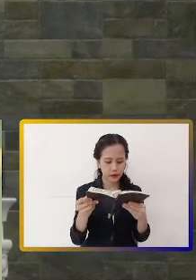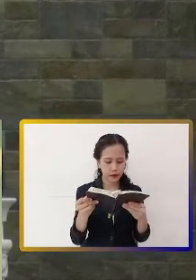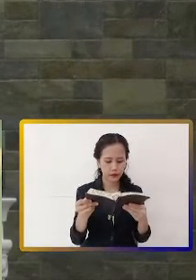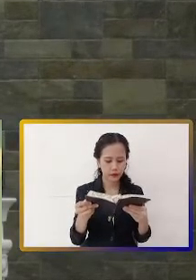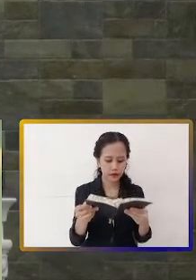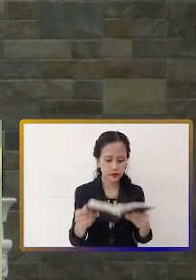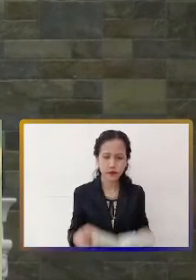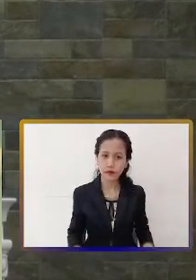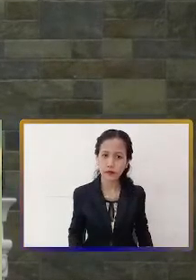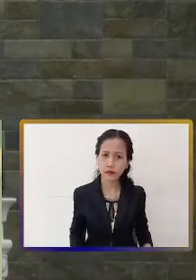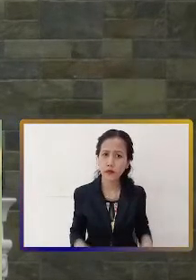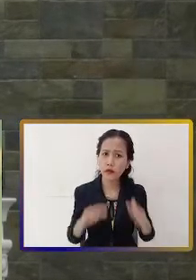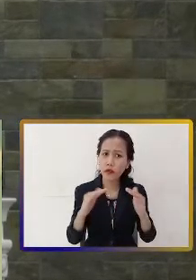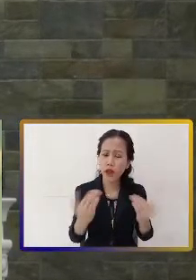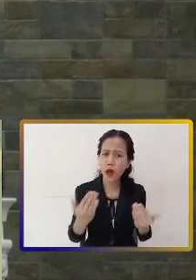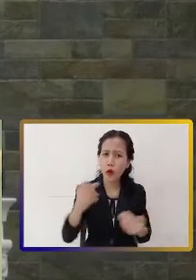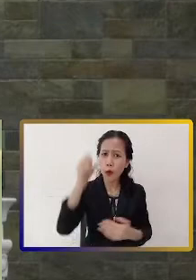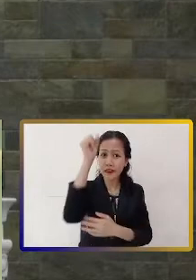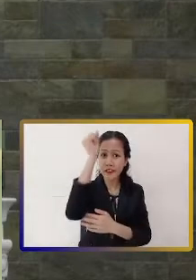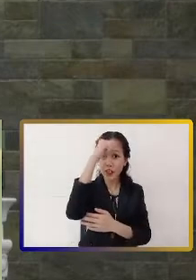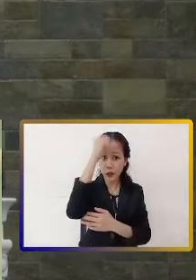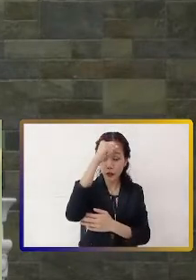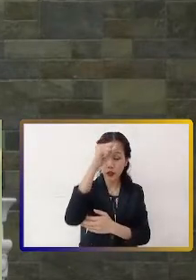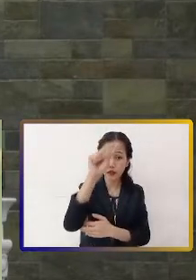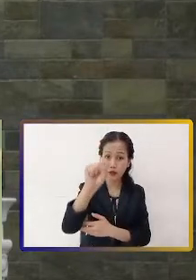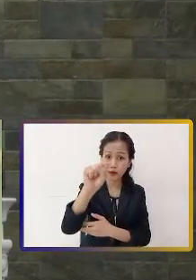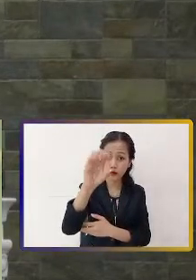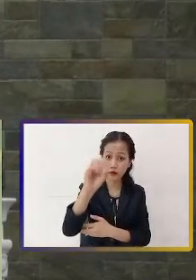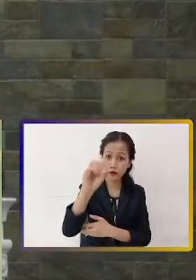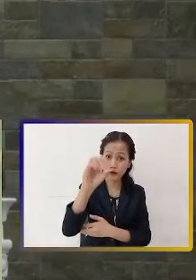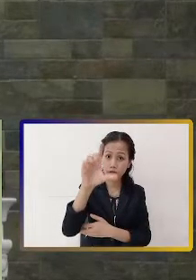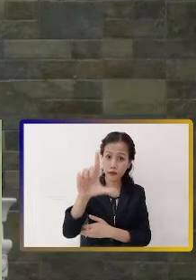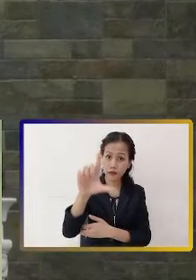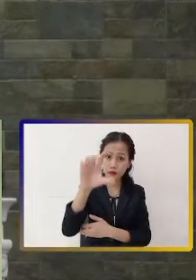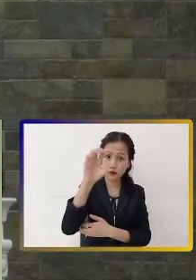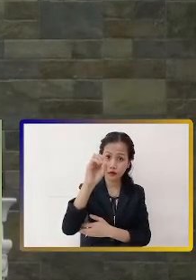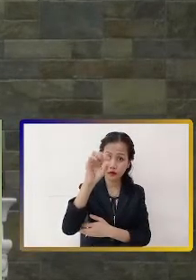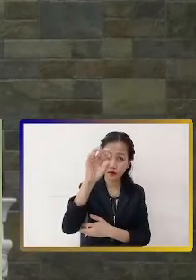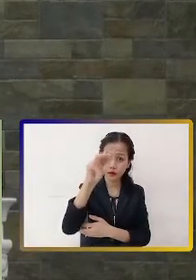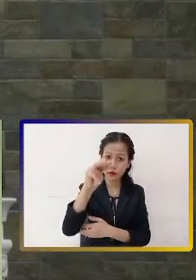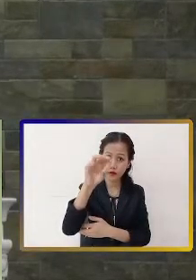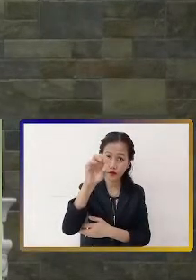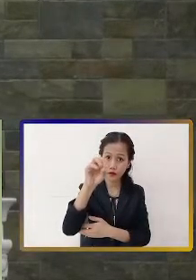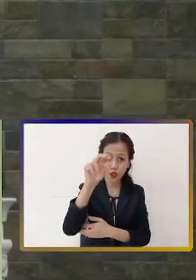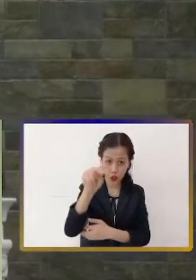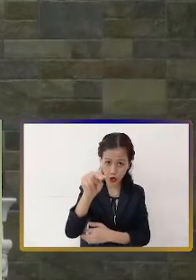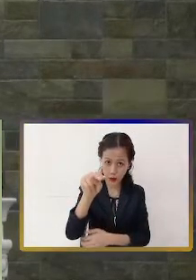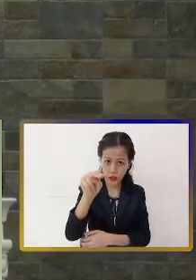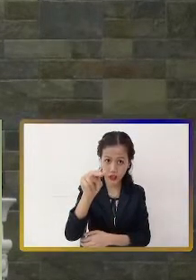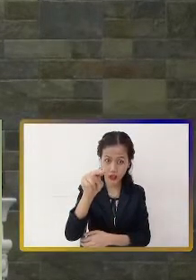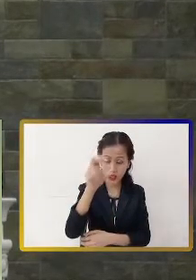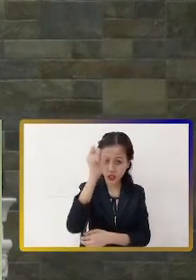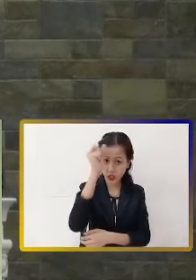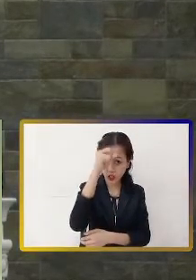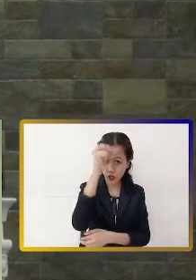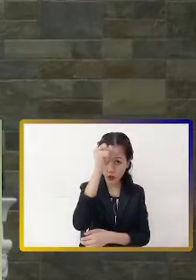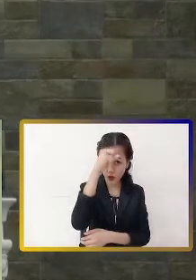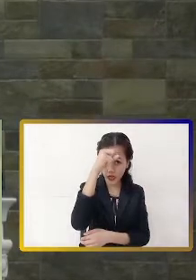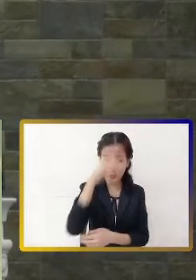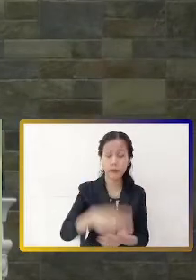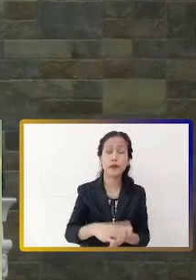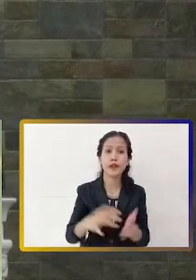Solomon did not ask for himself, but isa lamang hiningi niya, mabutid. Ang sabi niya, understanding to